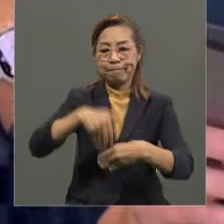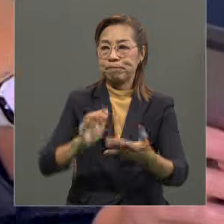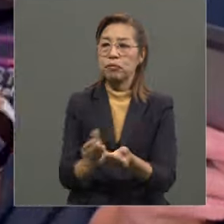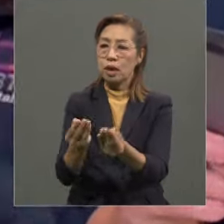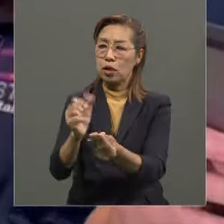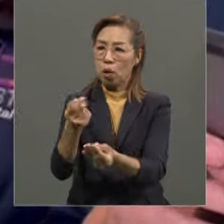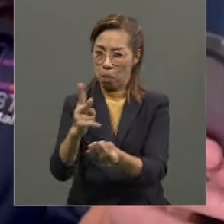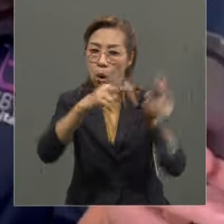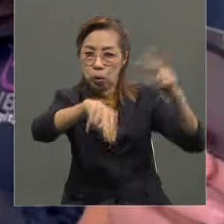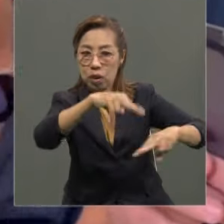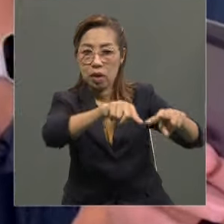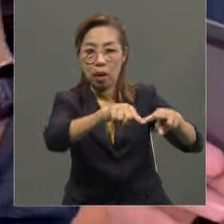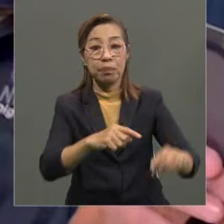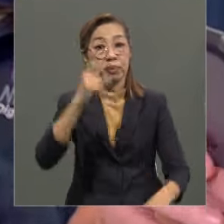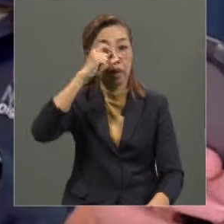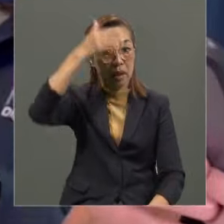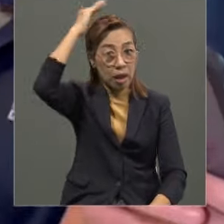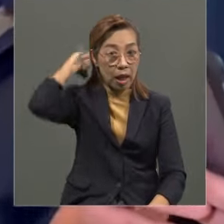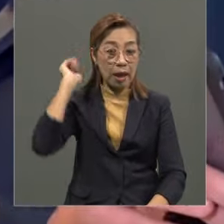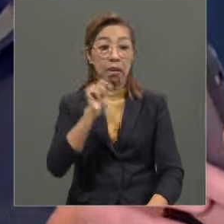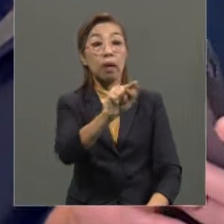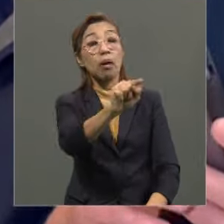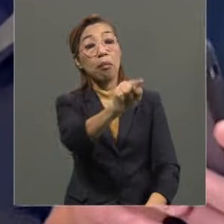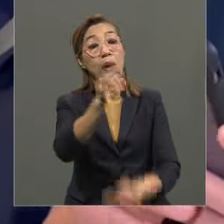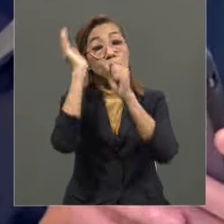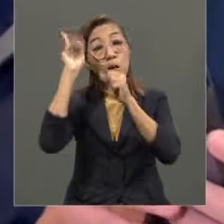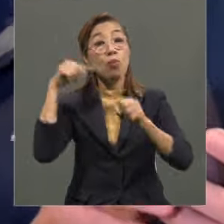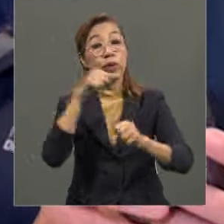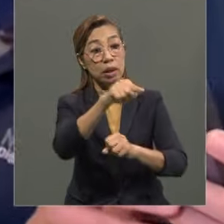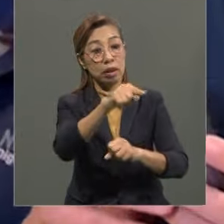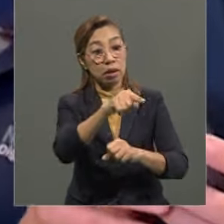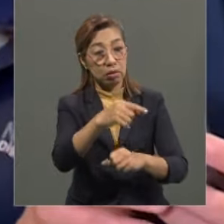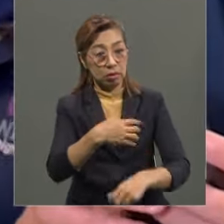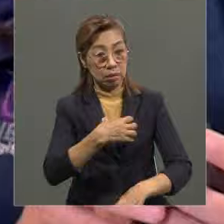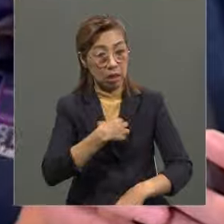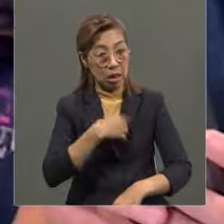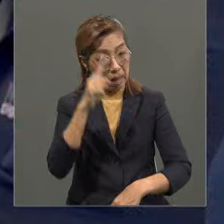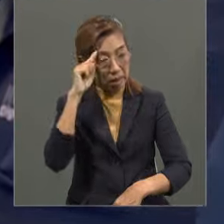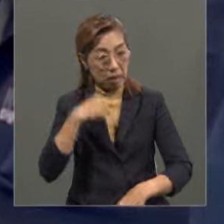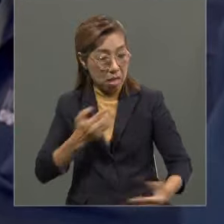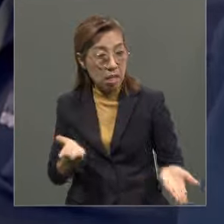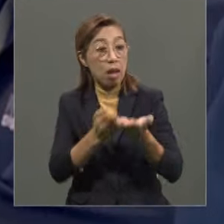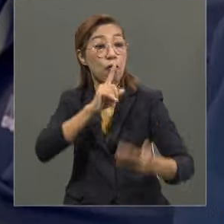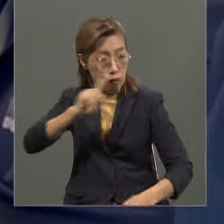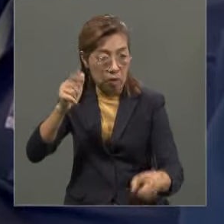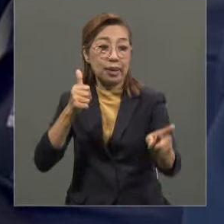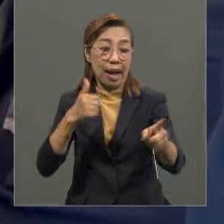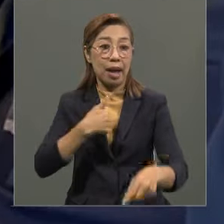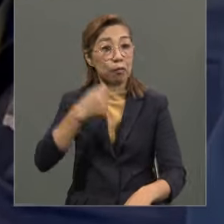นอกจากนี้ครับนายอัจฉริยะยังได้ท้าพิธีกรชื่อดังดังกล่าวนะครับไปฟ้องร้องตนที่ทำให้เสื่อมเสียชื่อเสียงเนื่อง